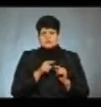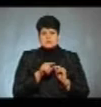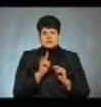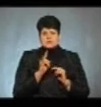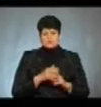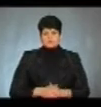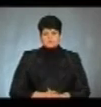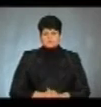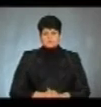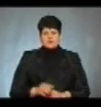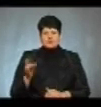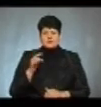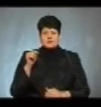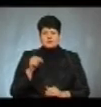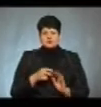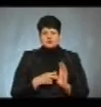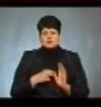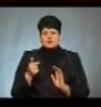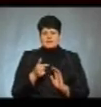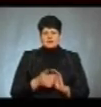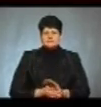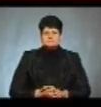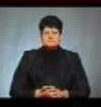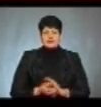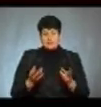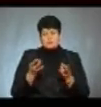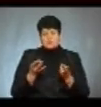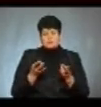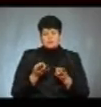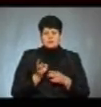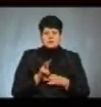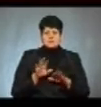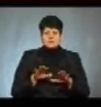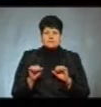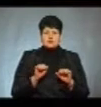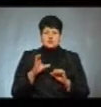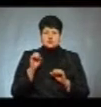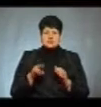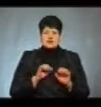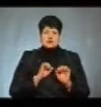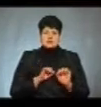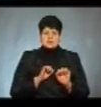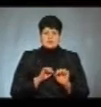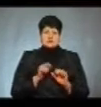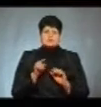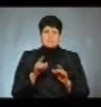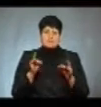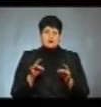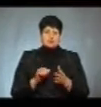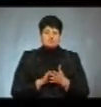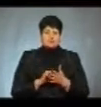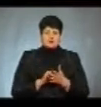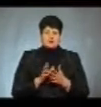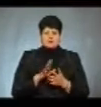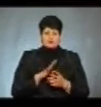дитиною у розмірі 1700 гривень. Але потрібно звернутися до місцевого управління соціального захисту з тим пакетом документів, який